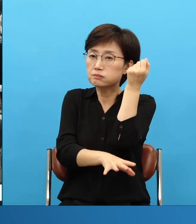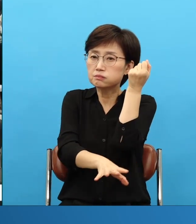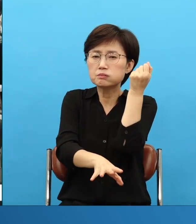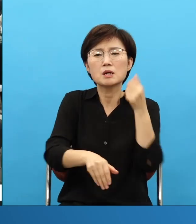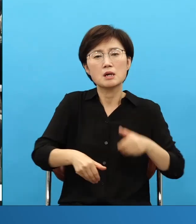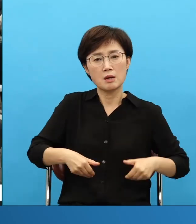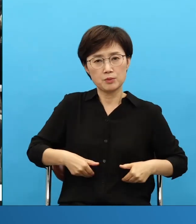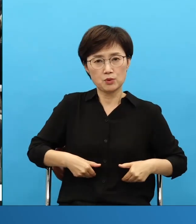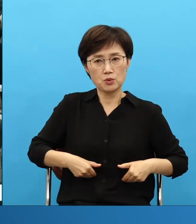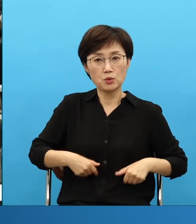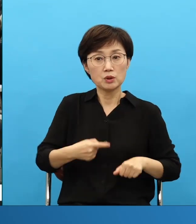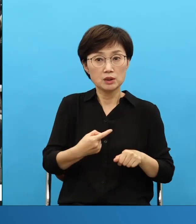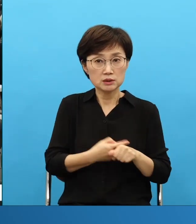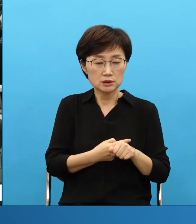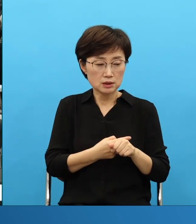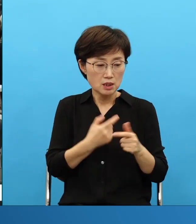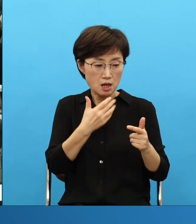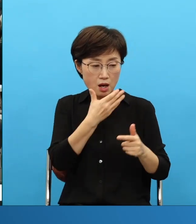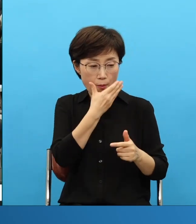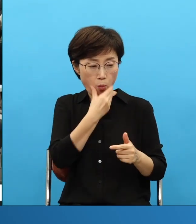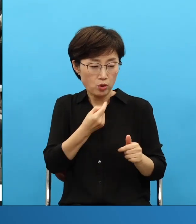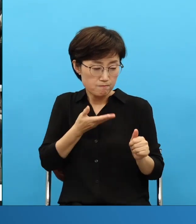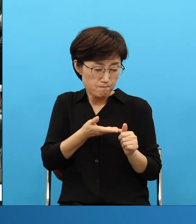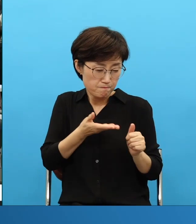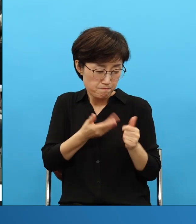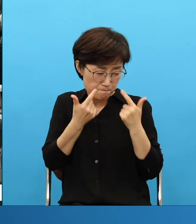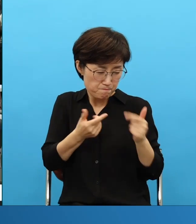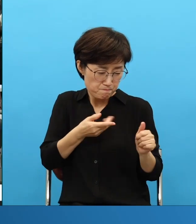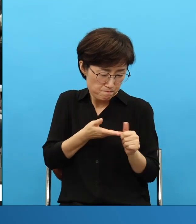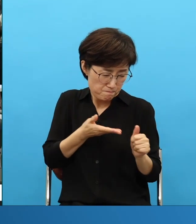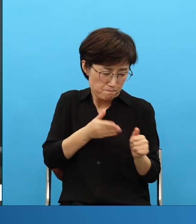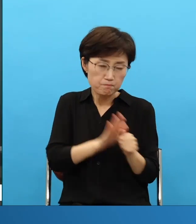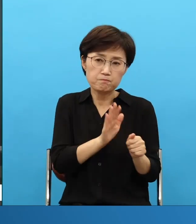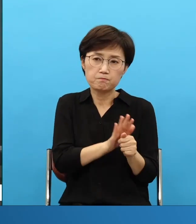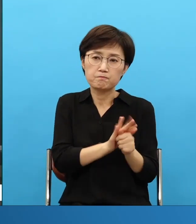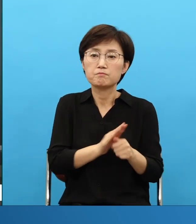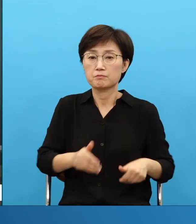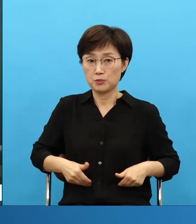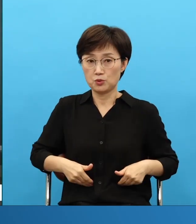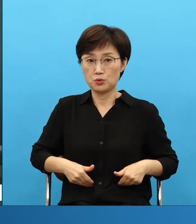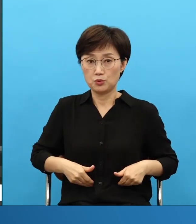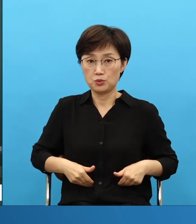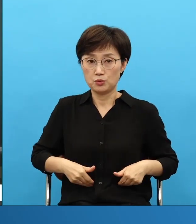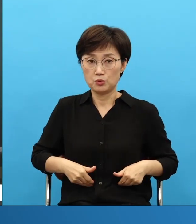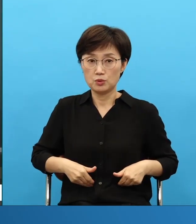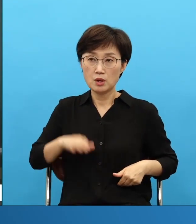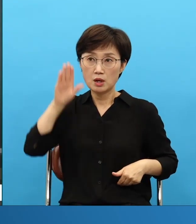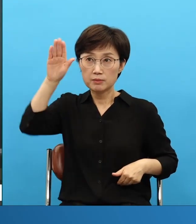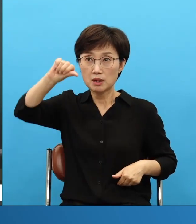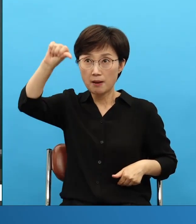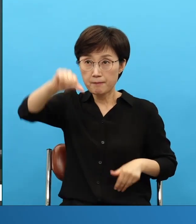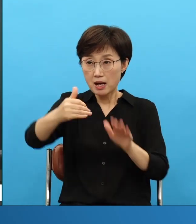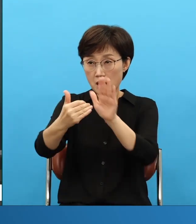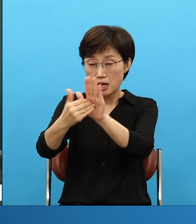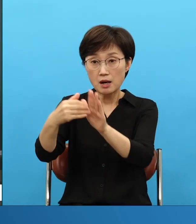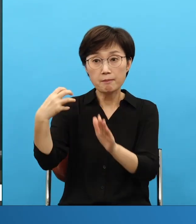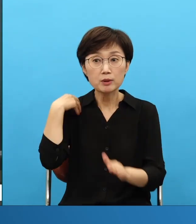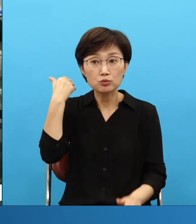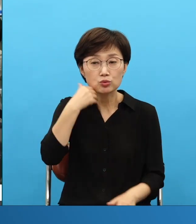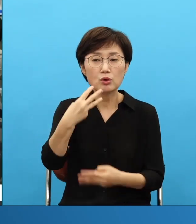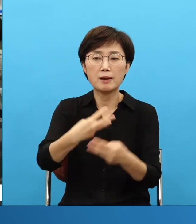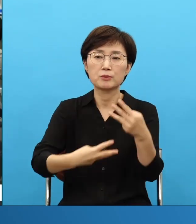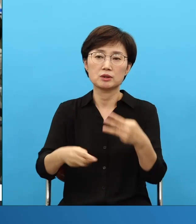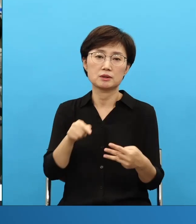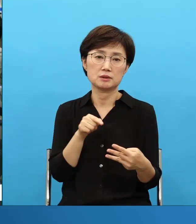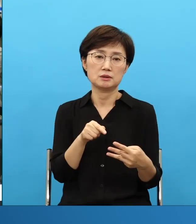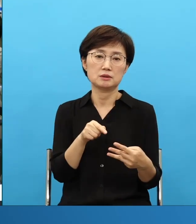정해서 정확한 메시지가 개인에게 임하도록 도우라고 말했습니다. 마지막으로 미래 재앙을 막아야 할 랩넌트들에게